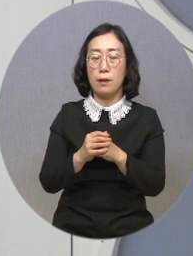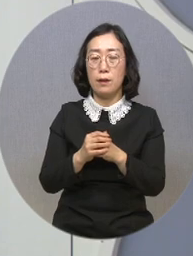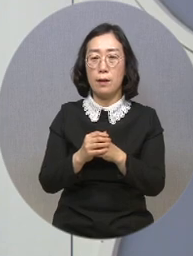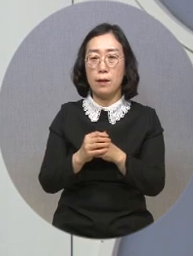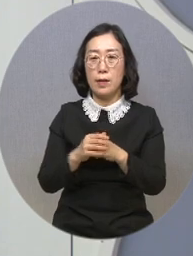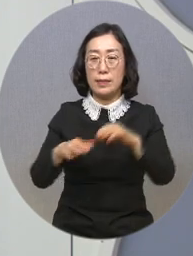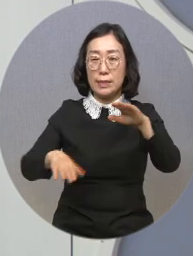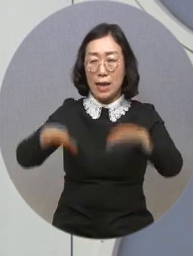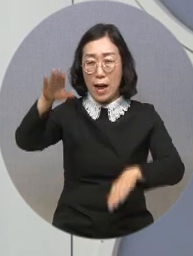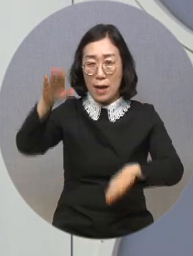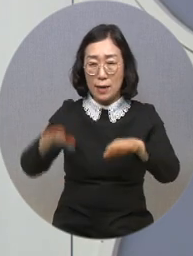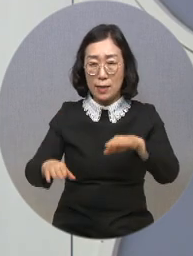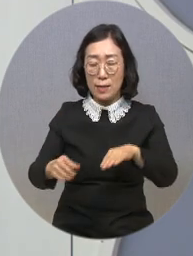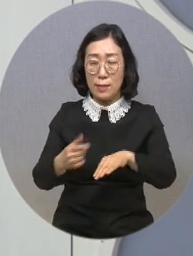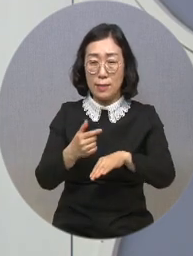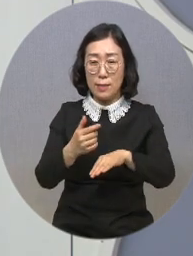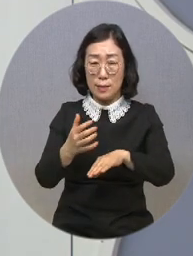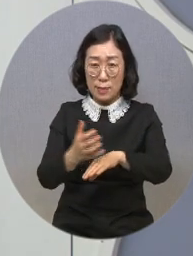양극화를 어떻게 하면